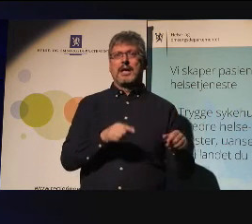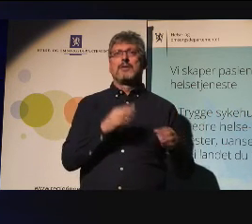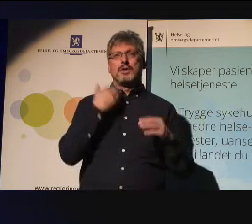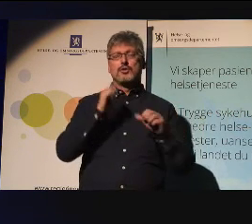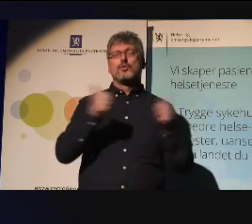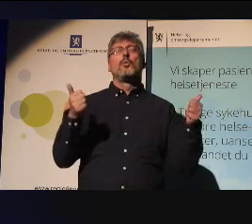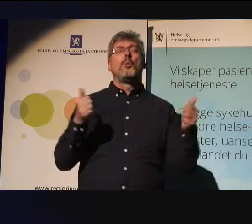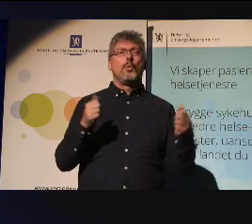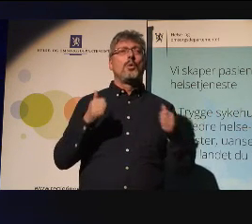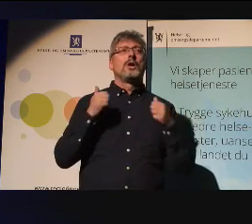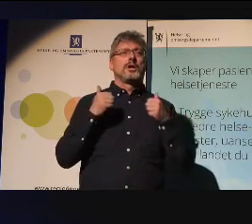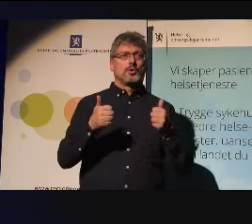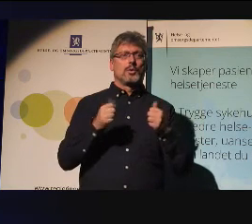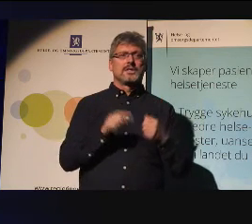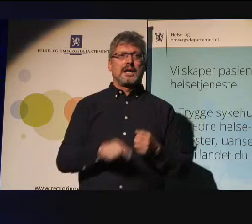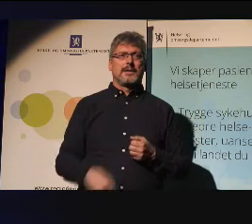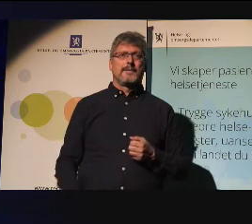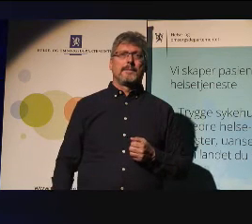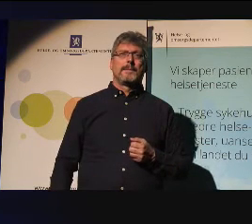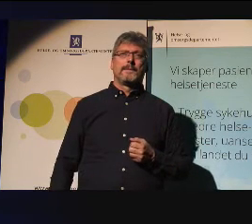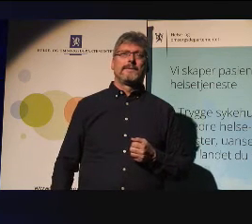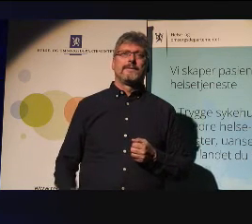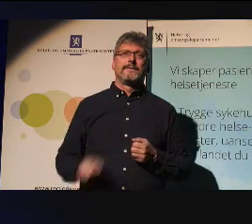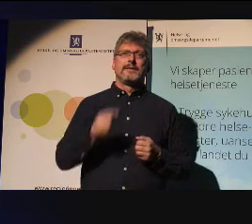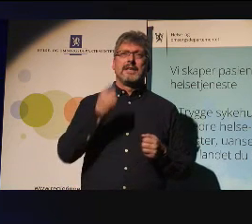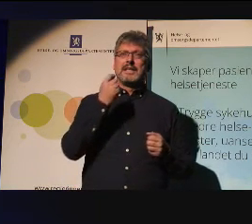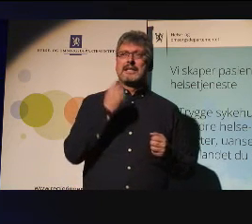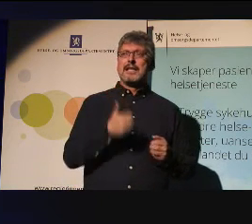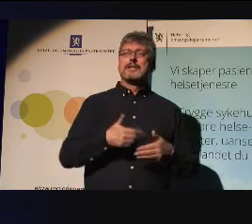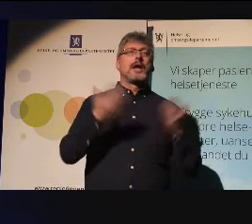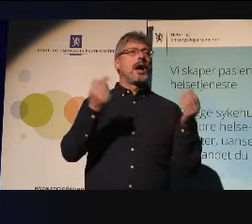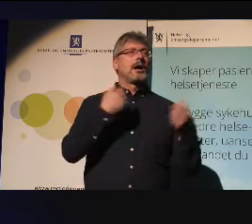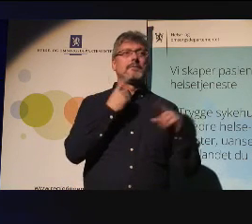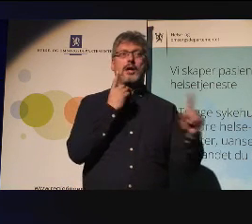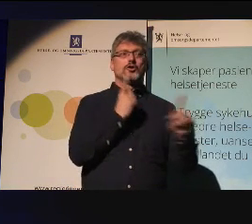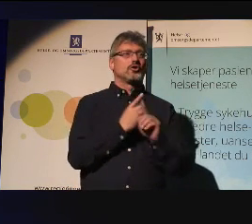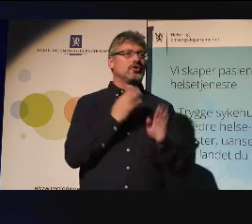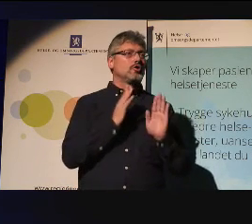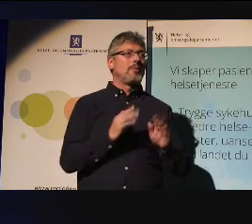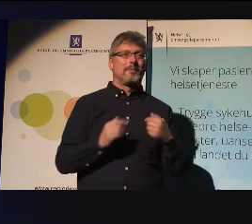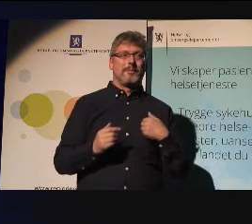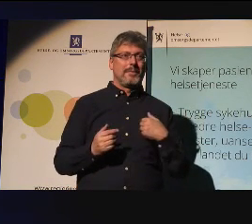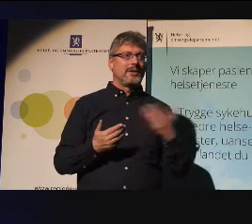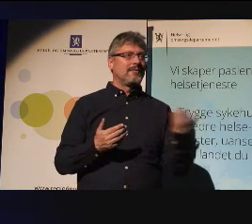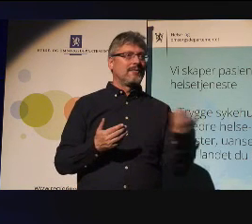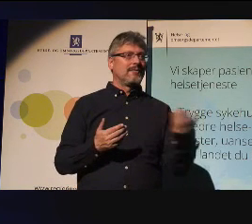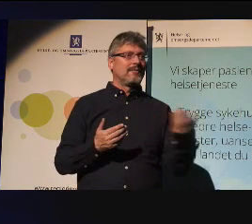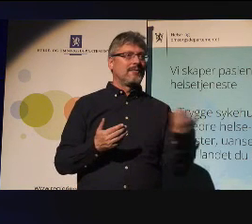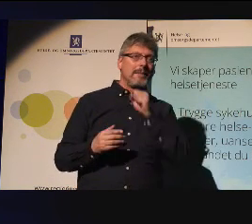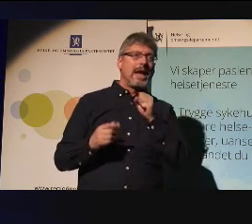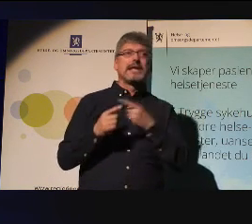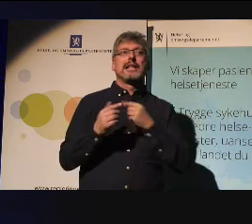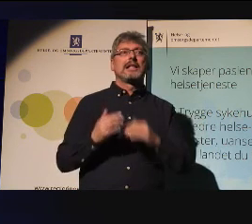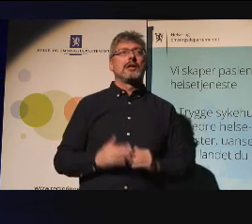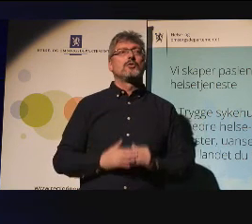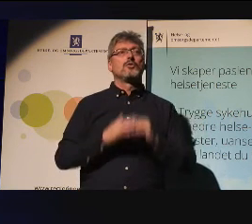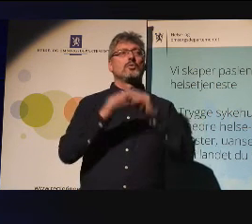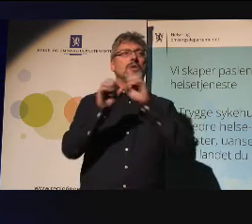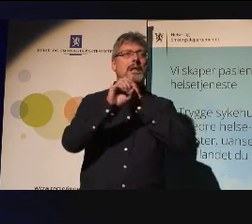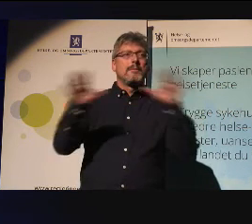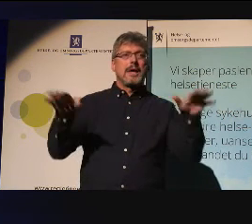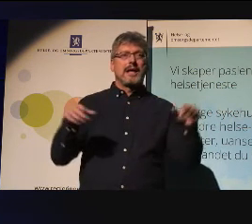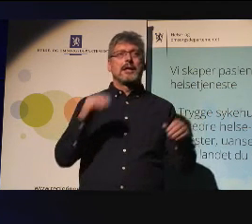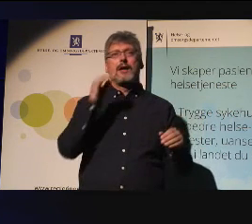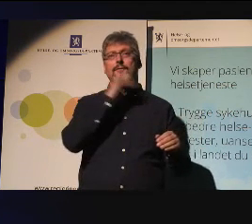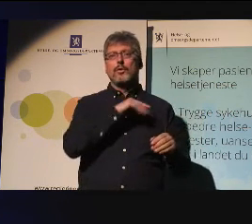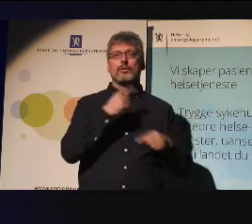suksess. Jeg blir nesten daglig stoppet på gaten eller får henvendelser på mail eller sosiale medier for